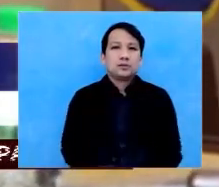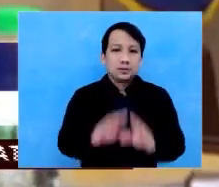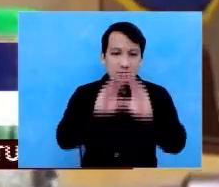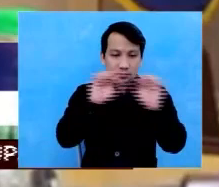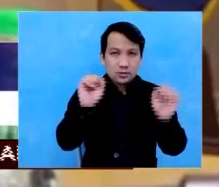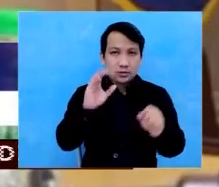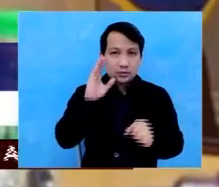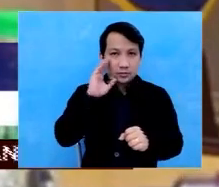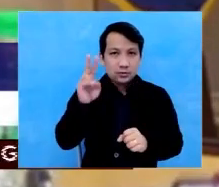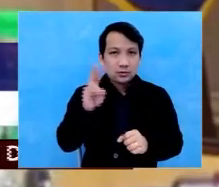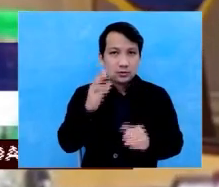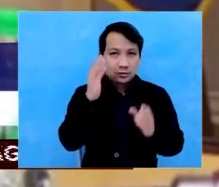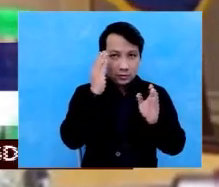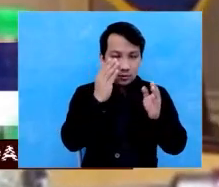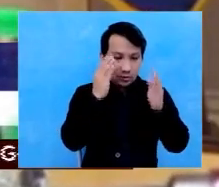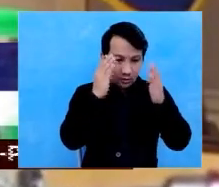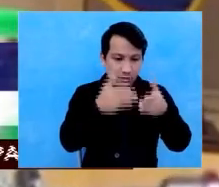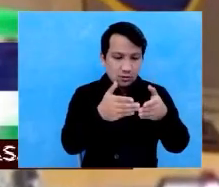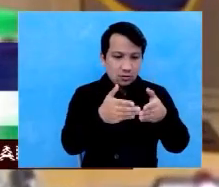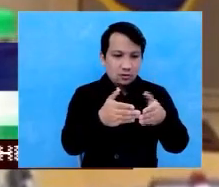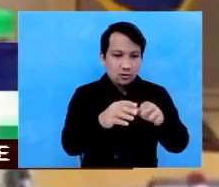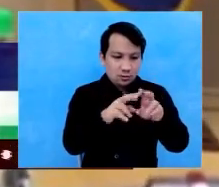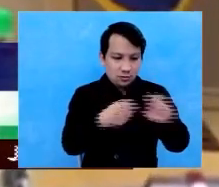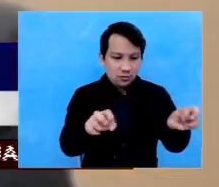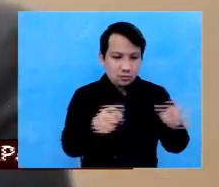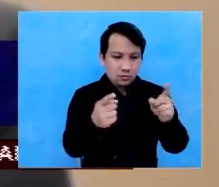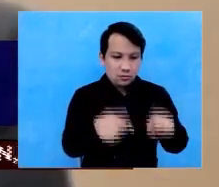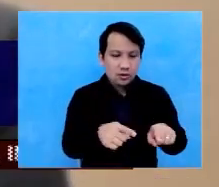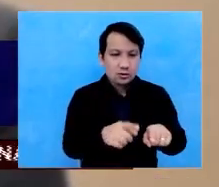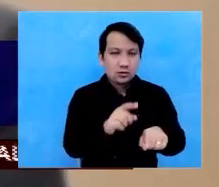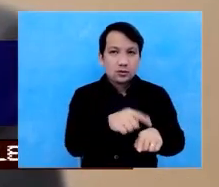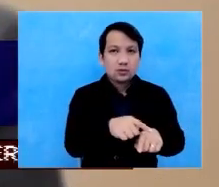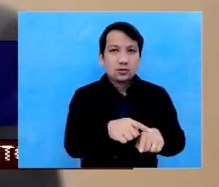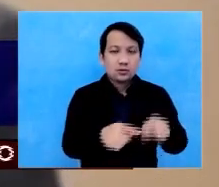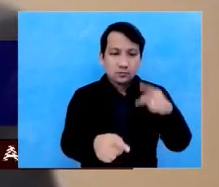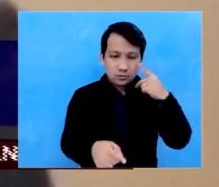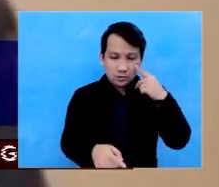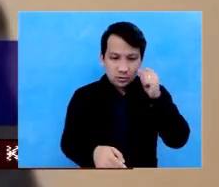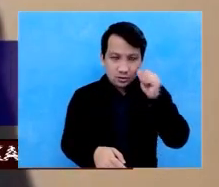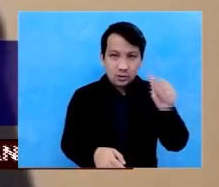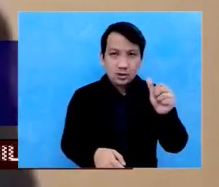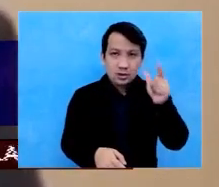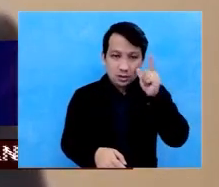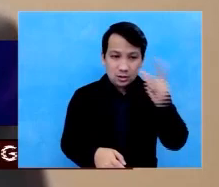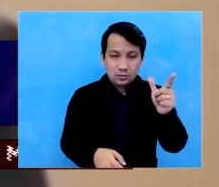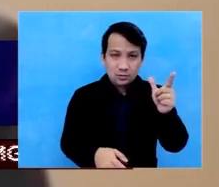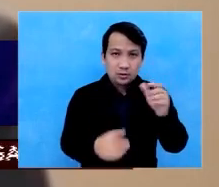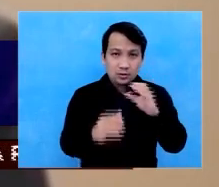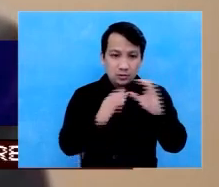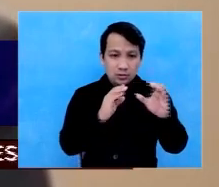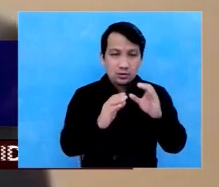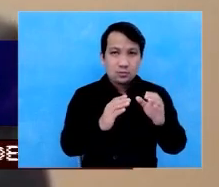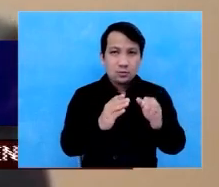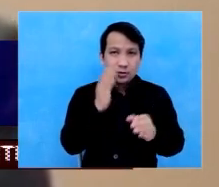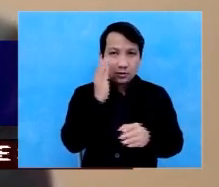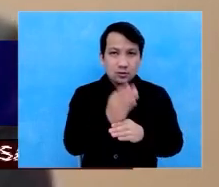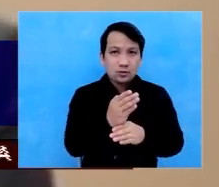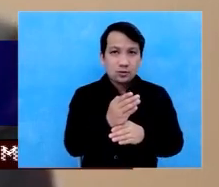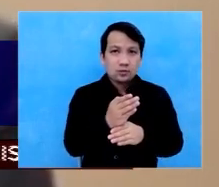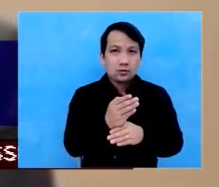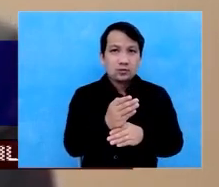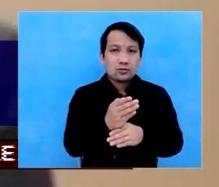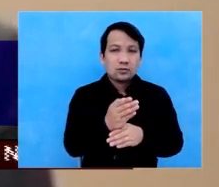particularly PBBM, is concerned of what had happened to Percy Lapid. In fact, I was in communication with certain officials